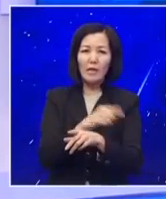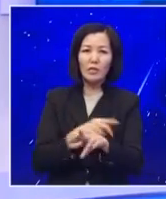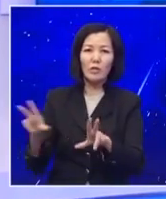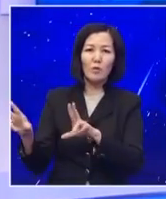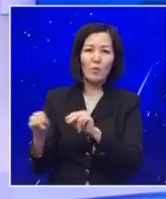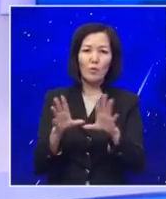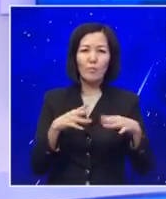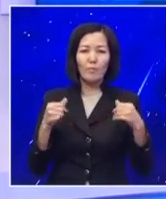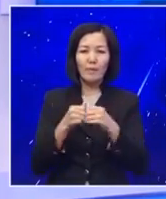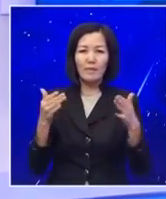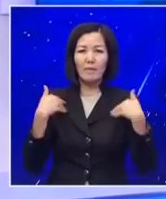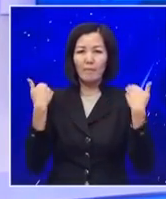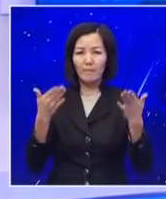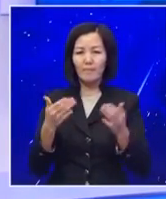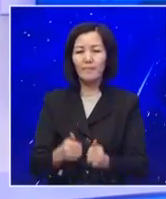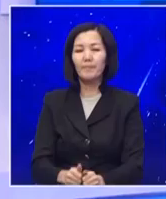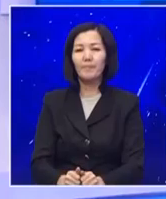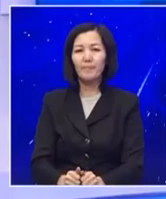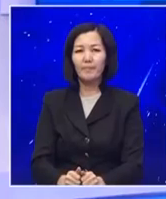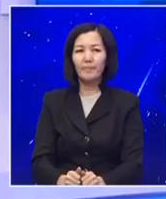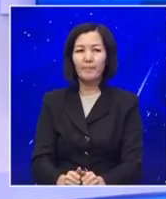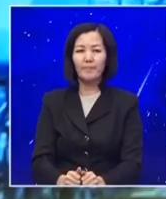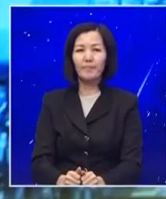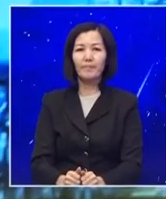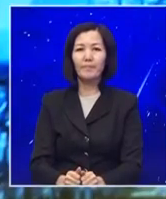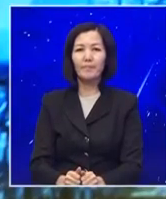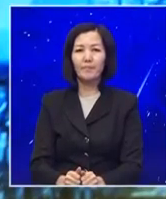қайрат, отбасына бақ береке тіледі.